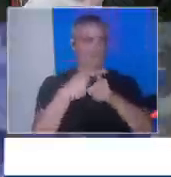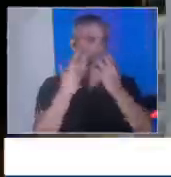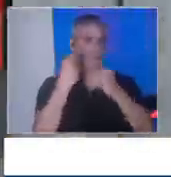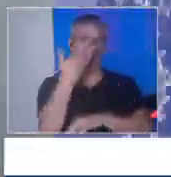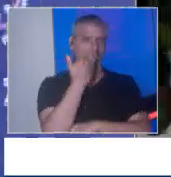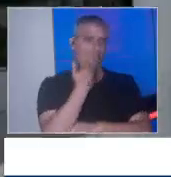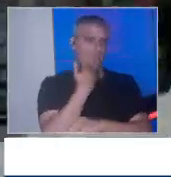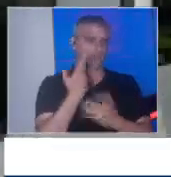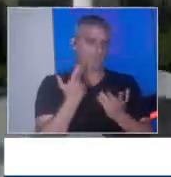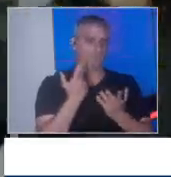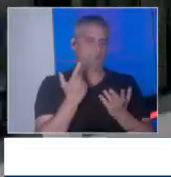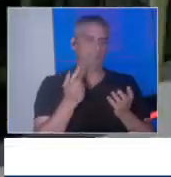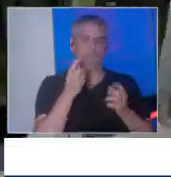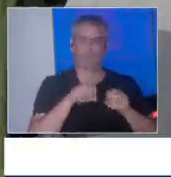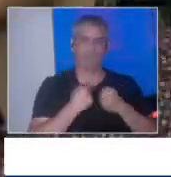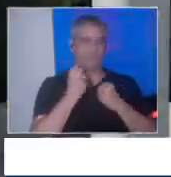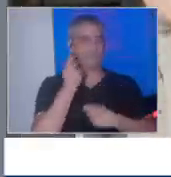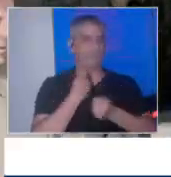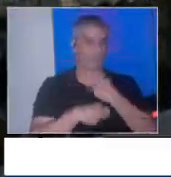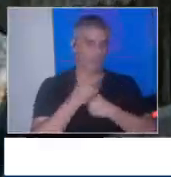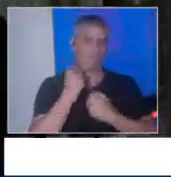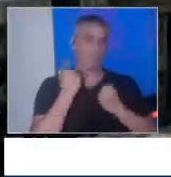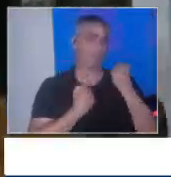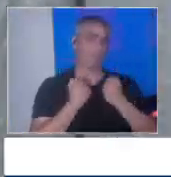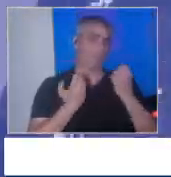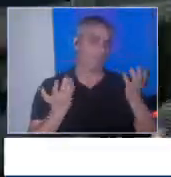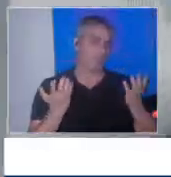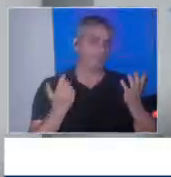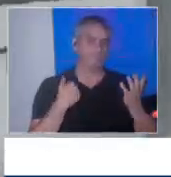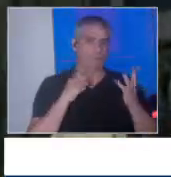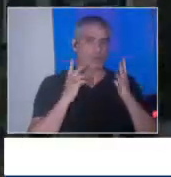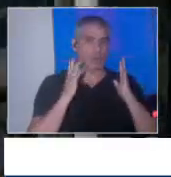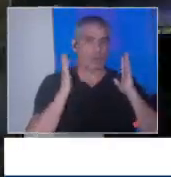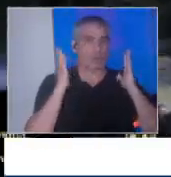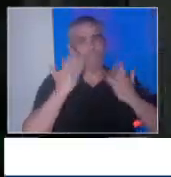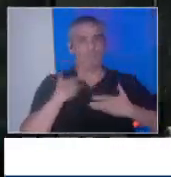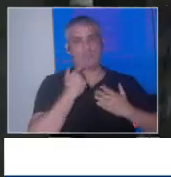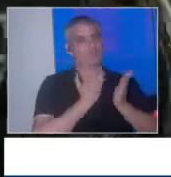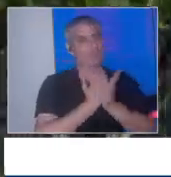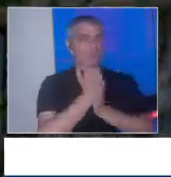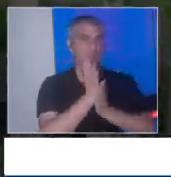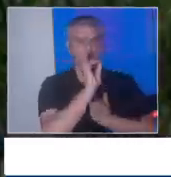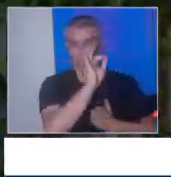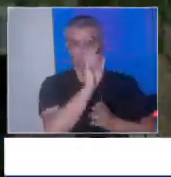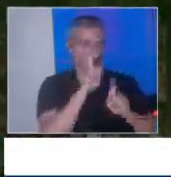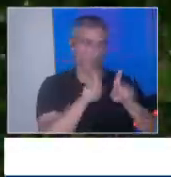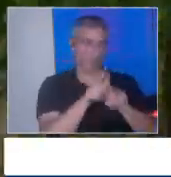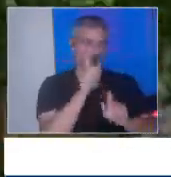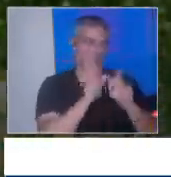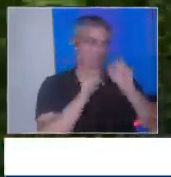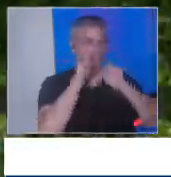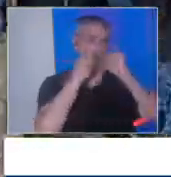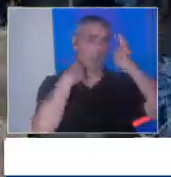במדינת ישראל שבועות רבים, ופוגעים גם בכלכלה וגם בתחבורה, ככה שאני לא כל כך קונה את הכנות של אותם